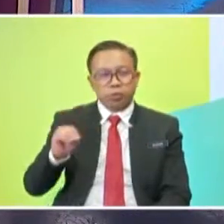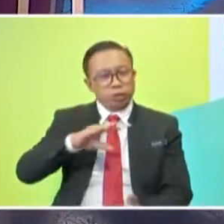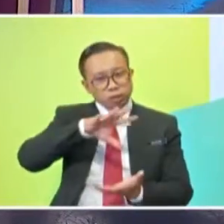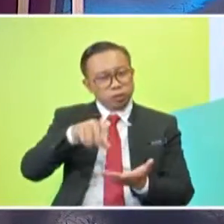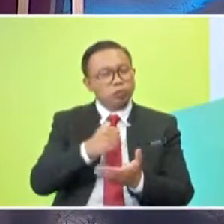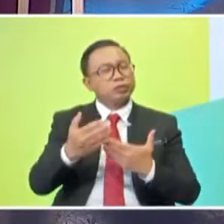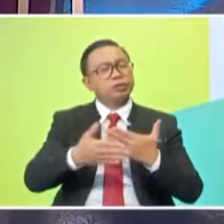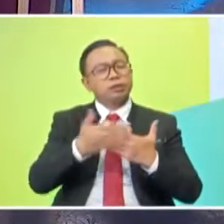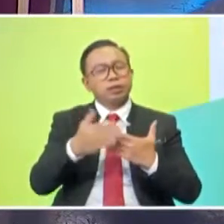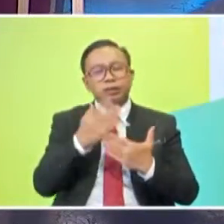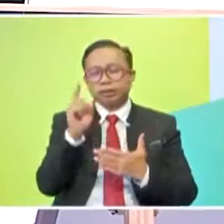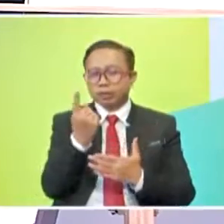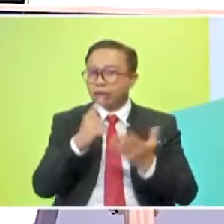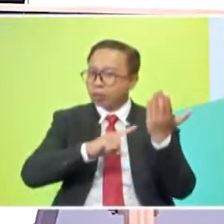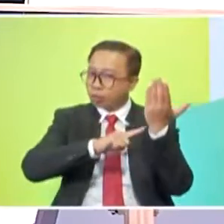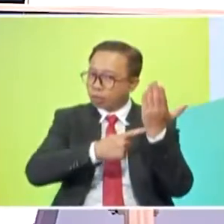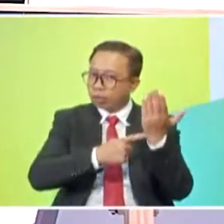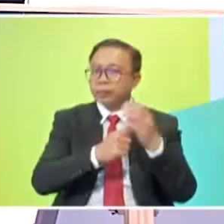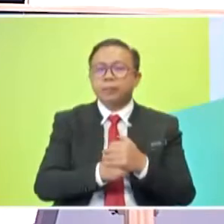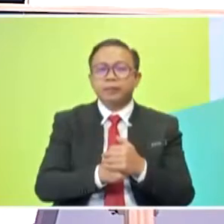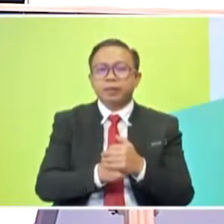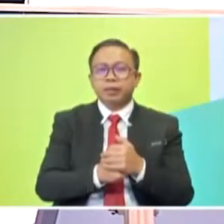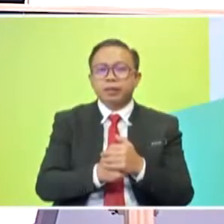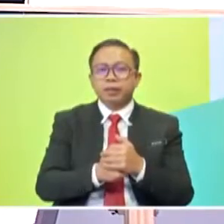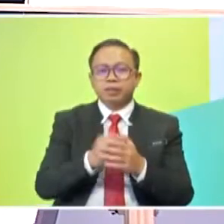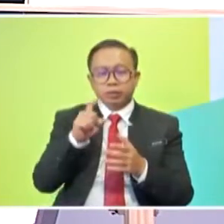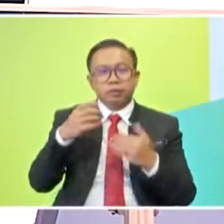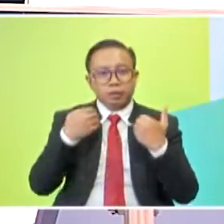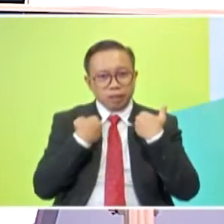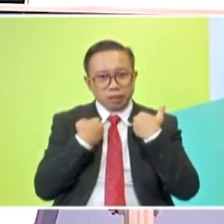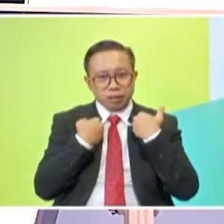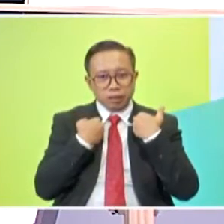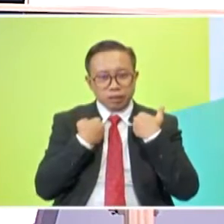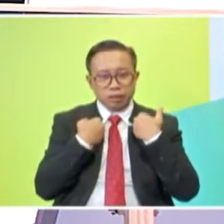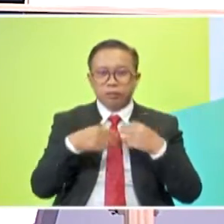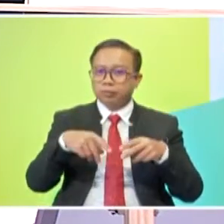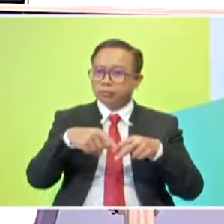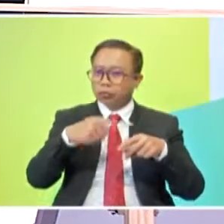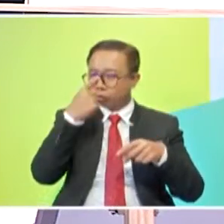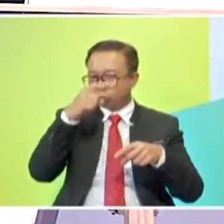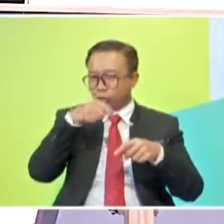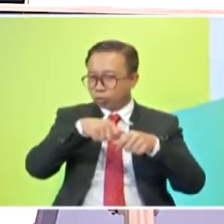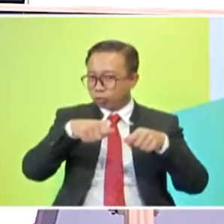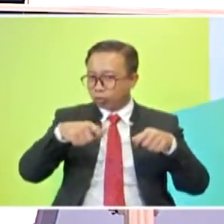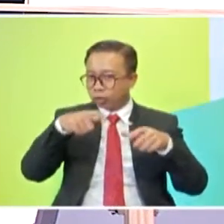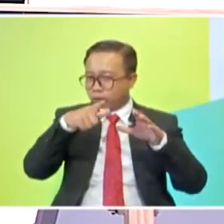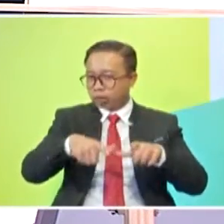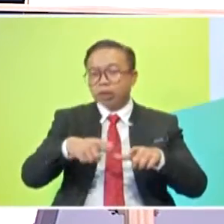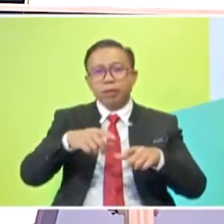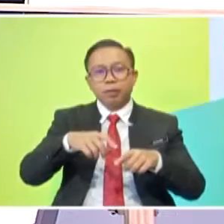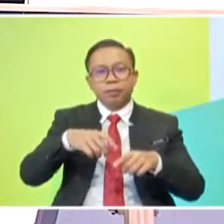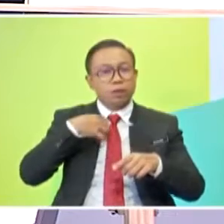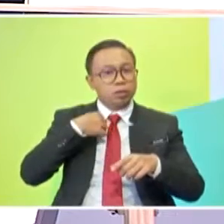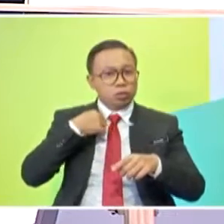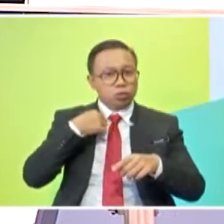mudah saja Oke mula-mula kita pelukan penyako baju itu pelukan Hai Polsri